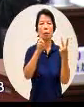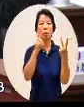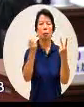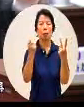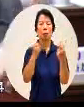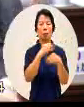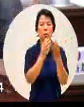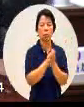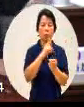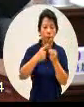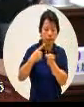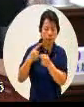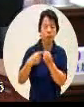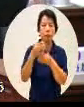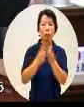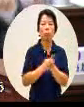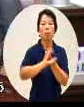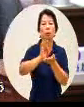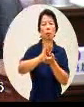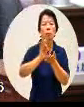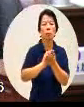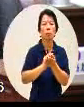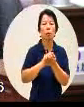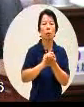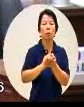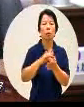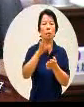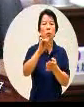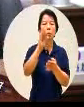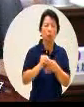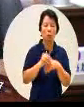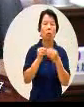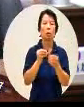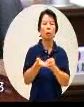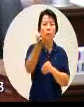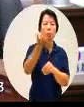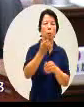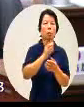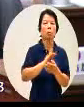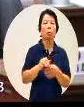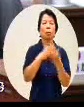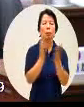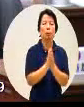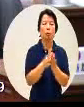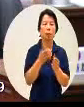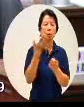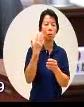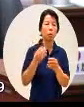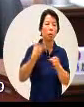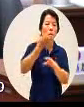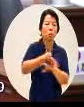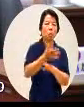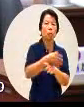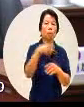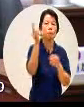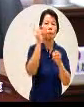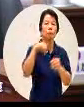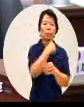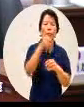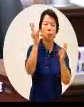每年齁都要花上千萬的電費當年的體委會一年是交給台電齁九百多萬